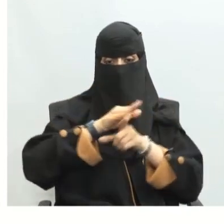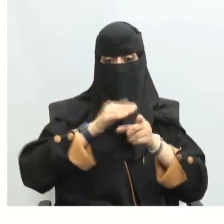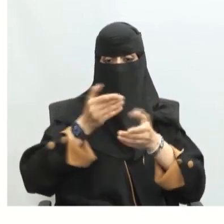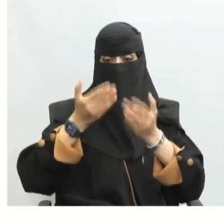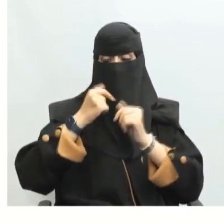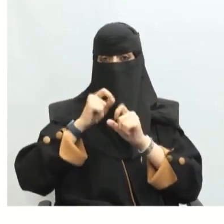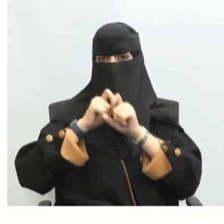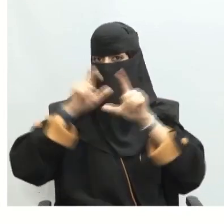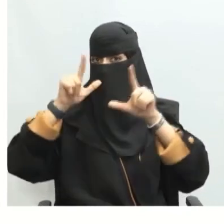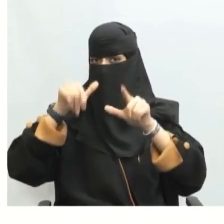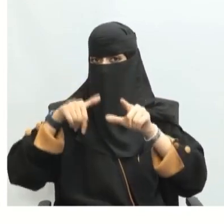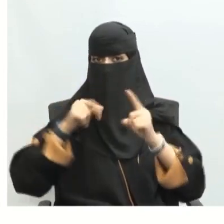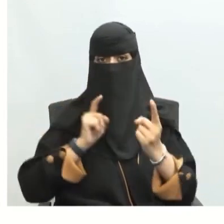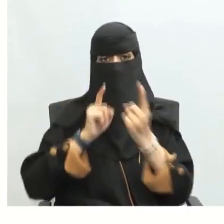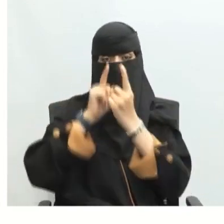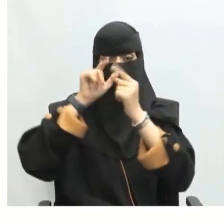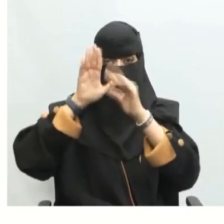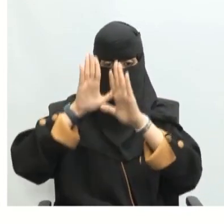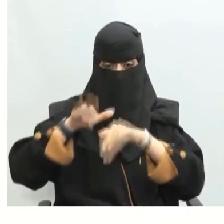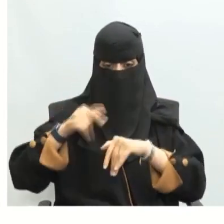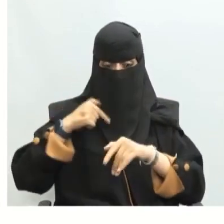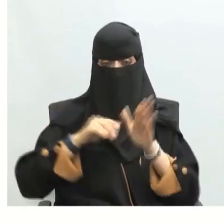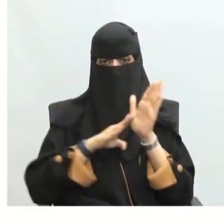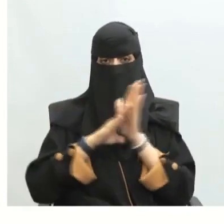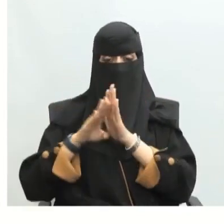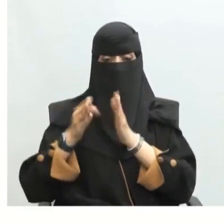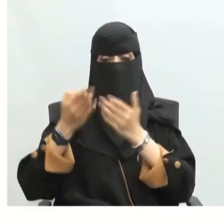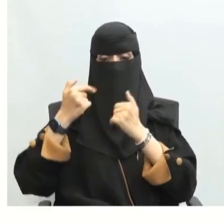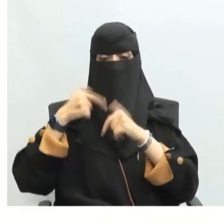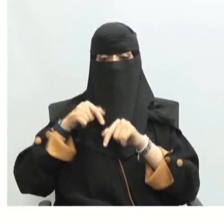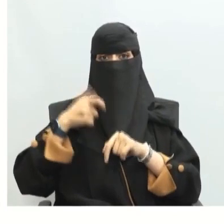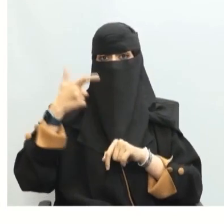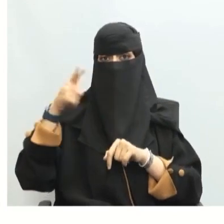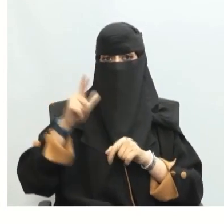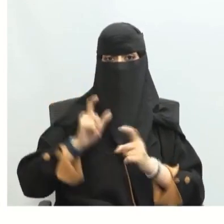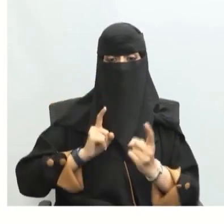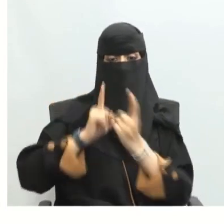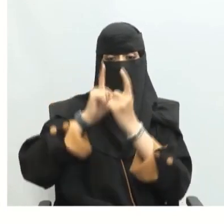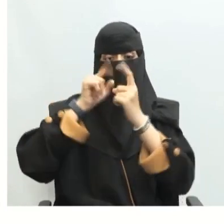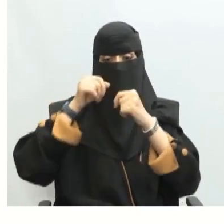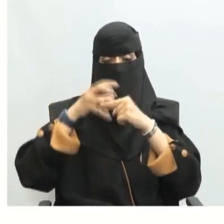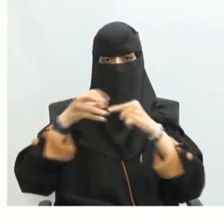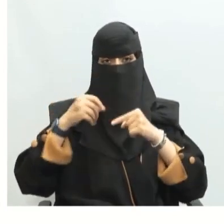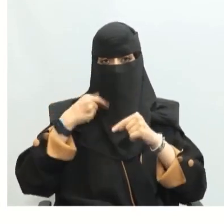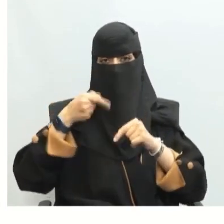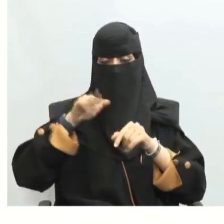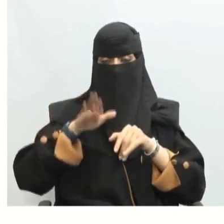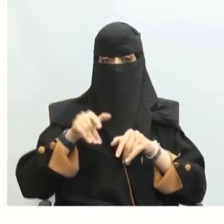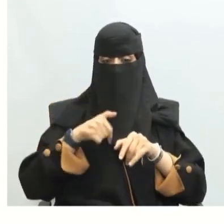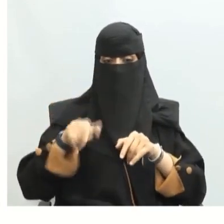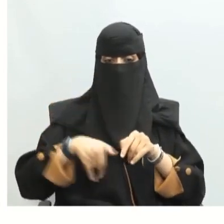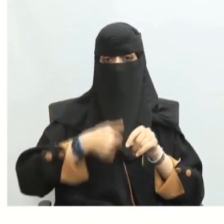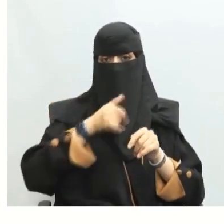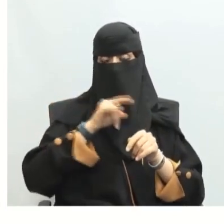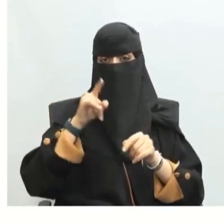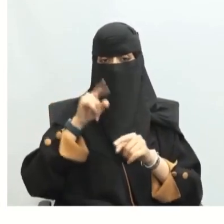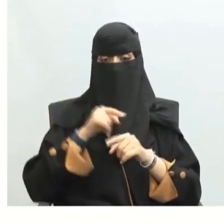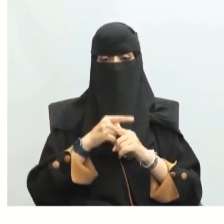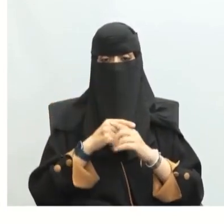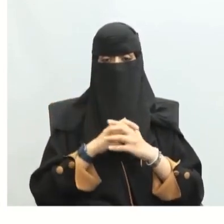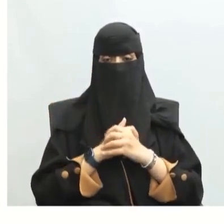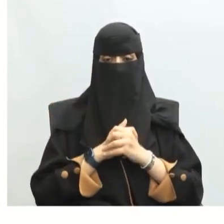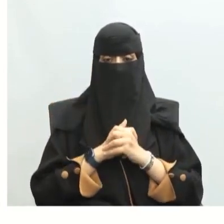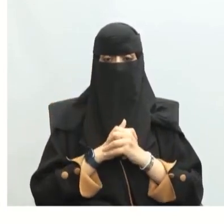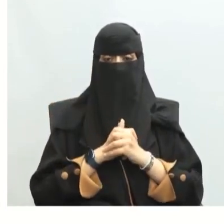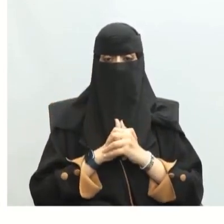ابراز المواقف الايجابيه ودعمها وايضا تصحيح المواقف السلبيه ومعالجه الاخطاء